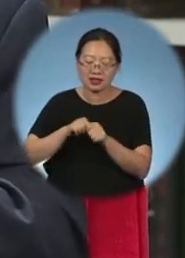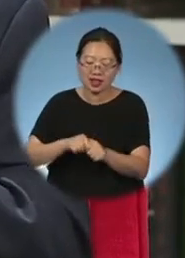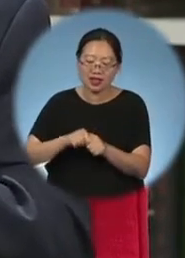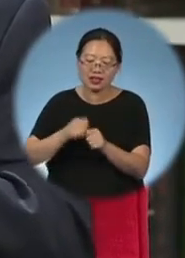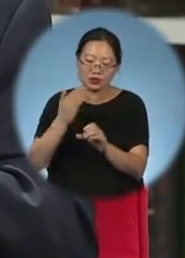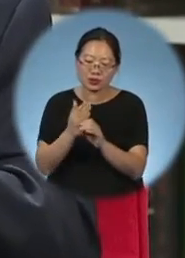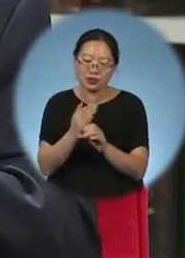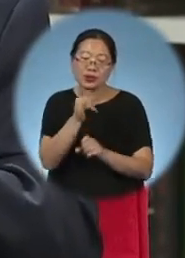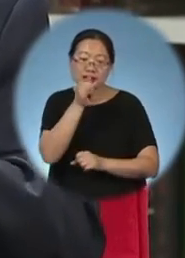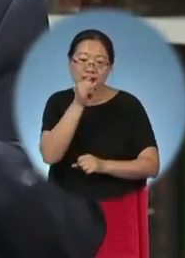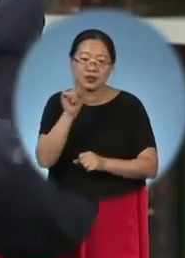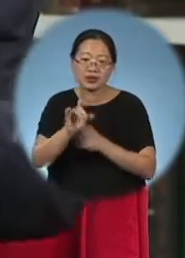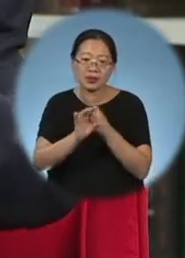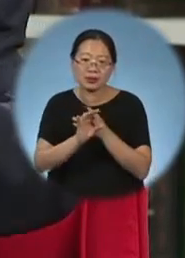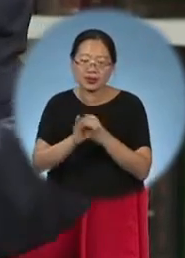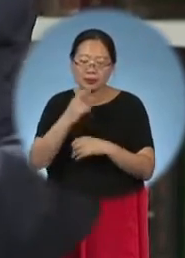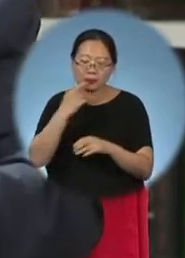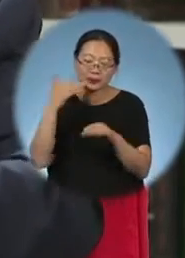것이 뭐냐면